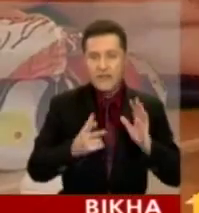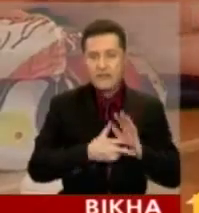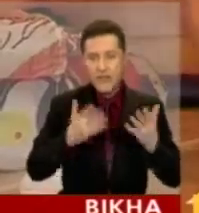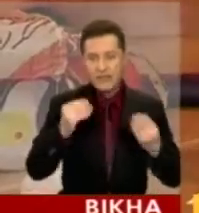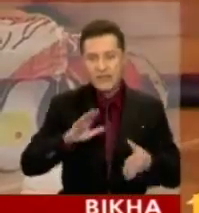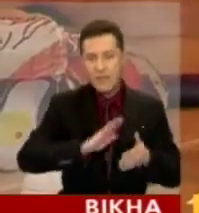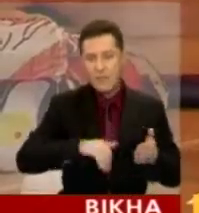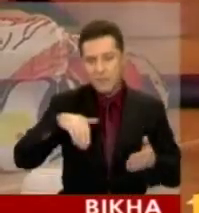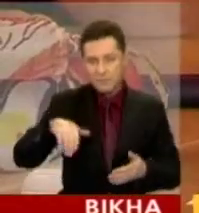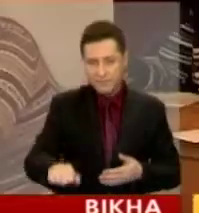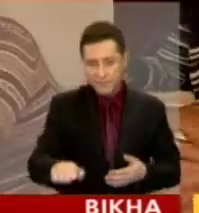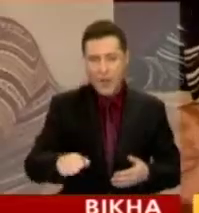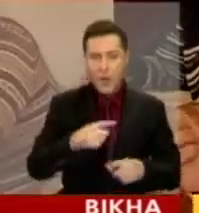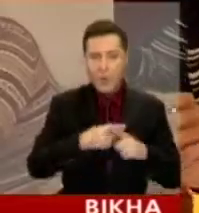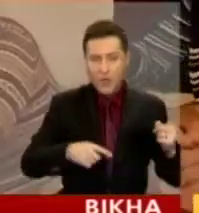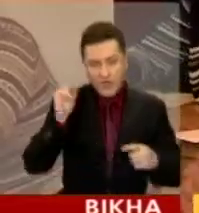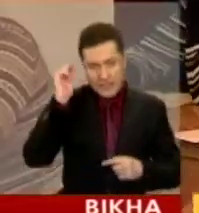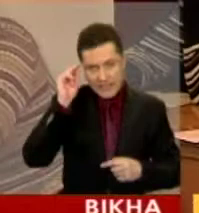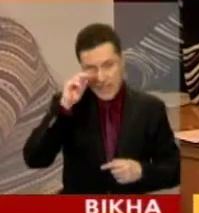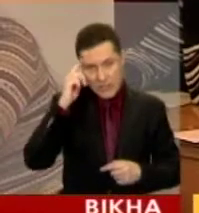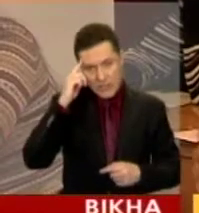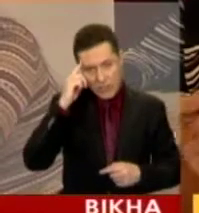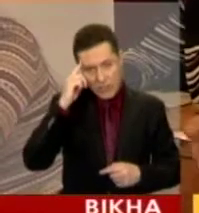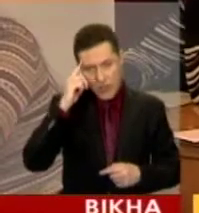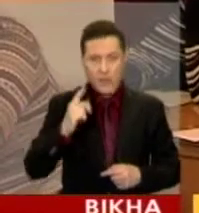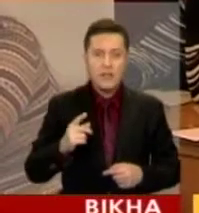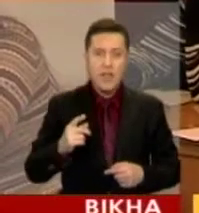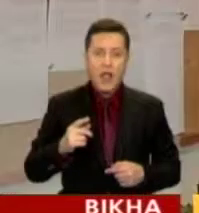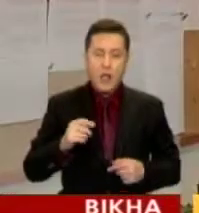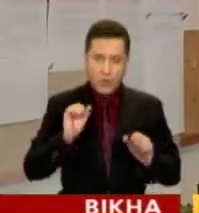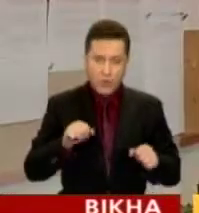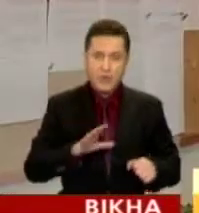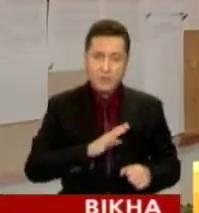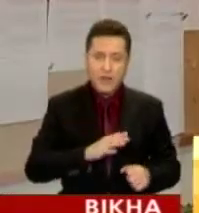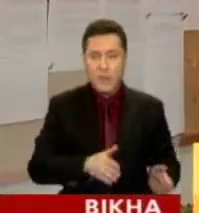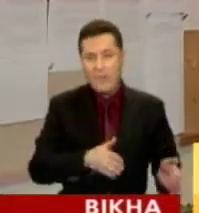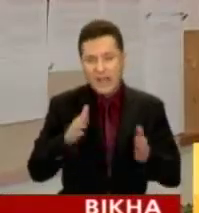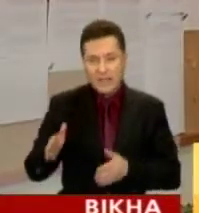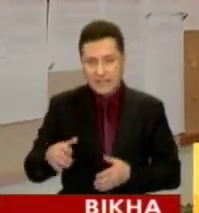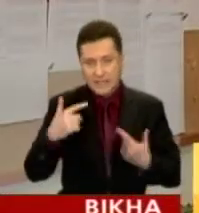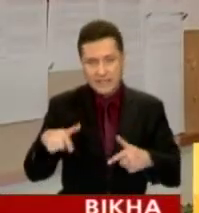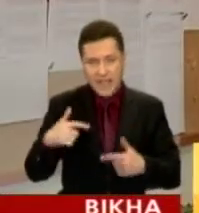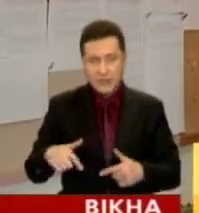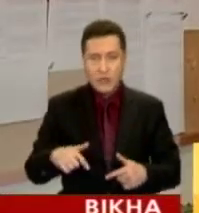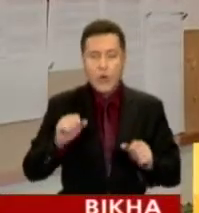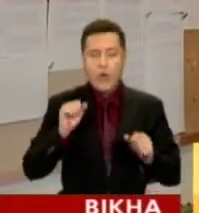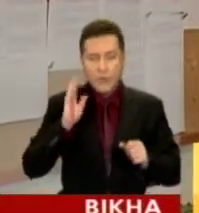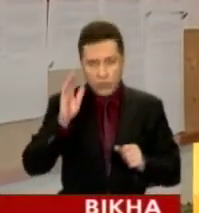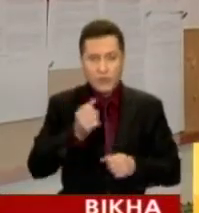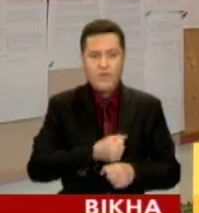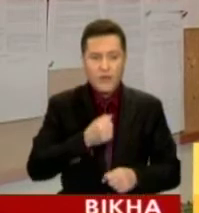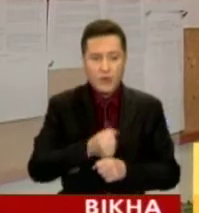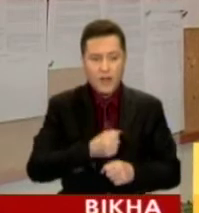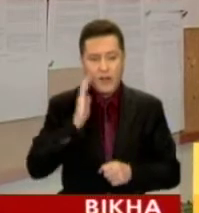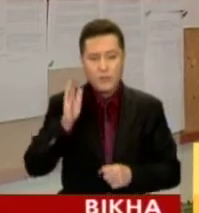пропустили майже половину занять. У вишах навіть задумалися, чи не перенести сесію. Студенти будуть мати можливість відробити ці заняття,